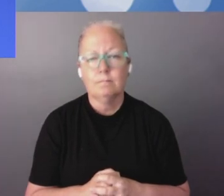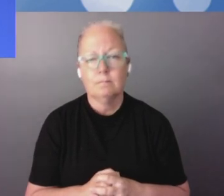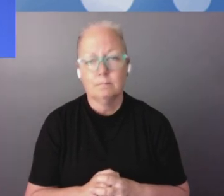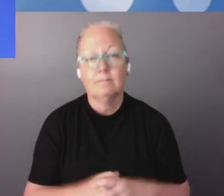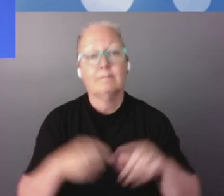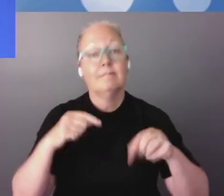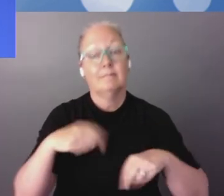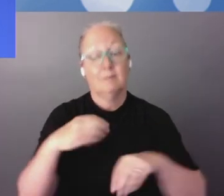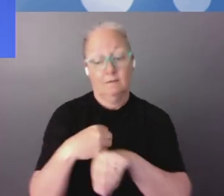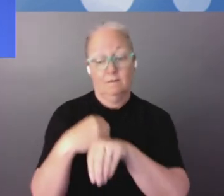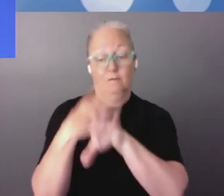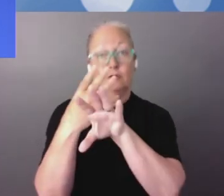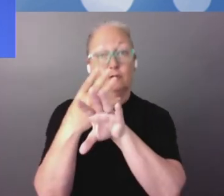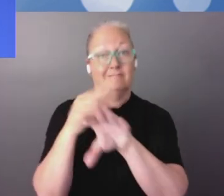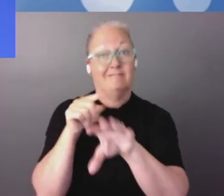наблюдаем